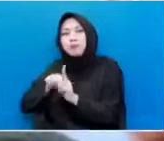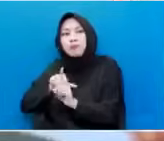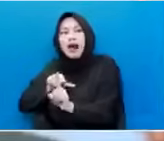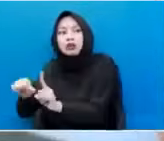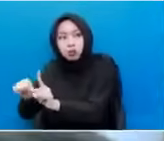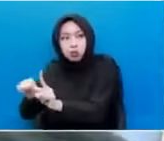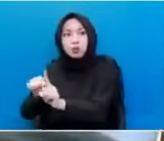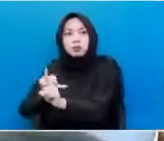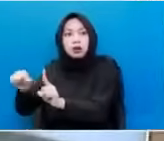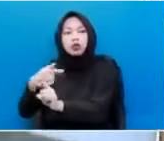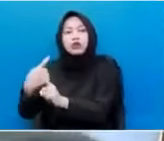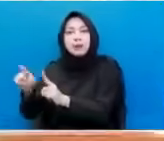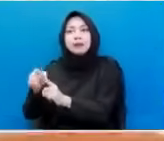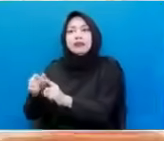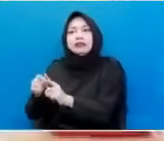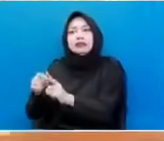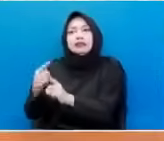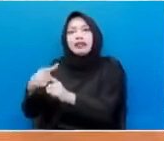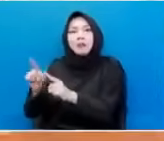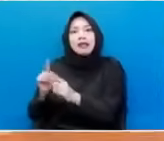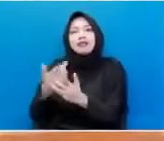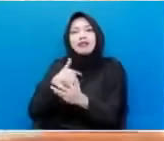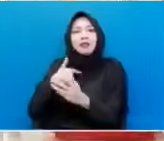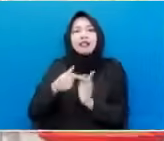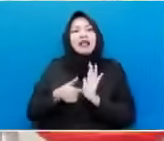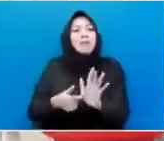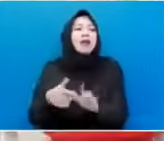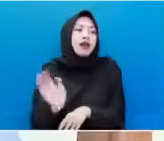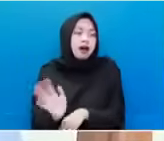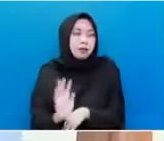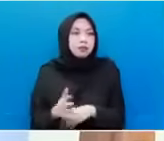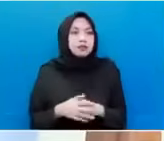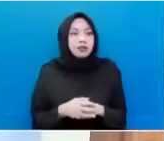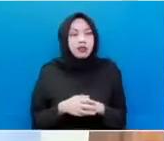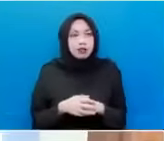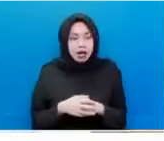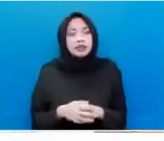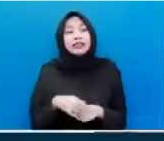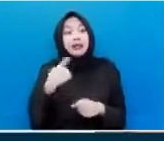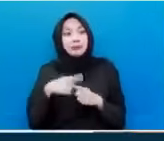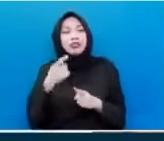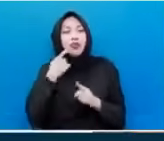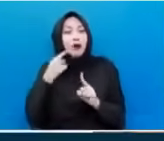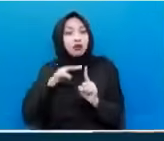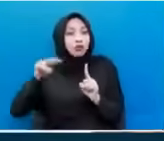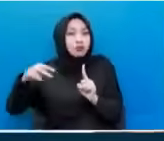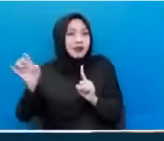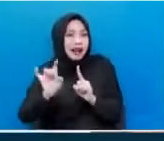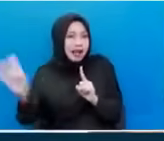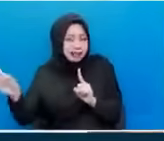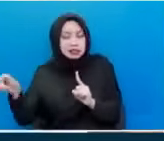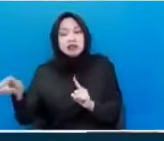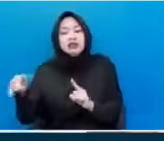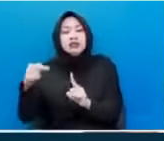tampil dalam konteks menghormati Pak Prabowo Sebagai Presiden terpilih tapi bisa juga dilihat dari kacamata lain bahwa ini adalah sebuah inisiatif dari